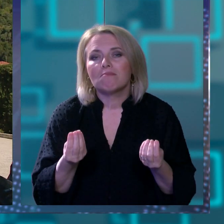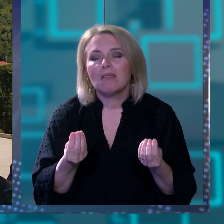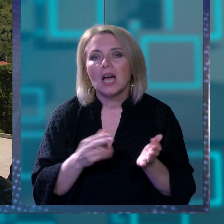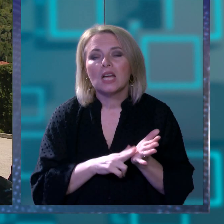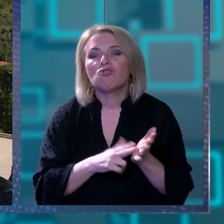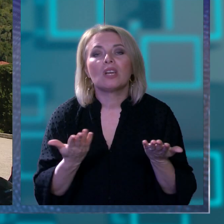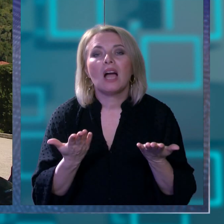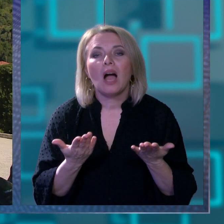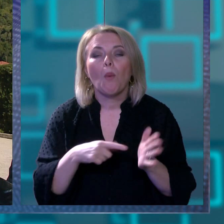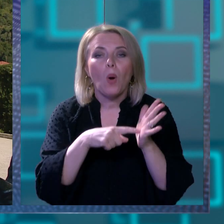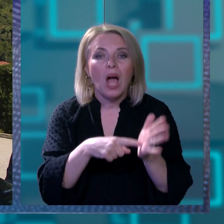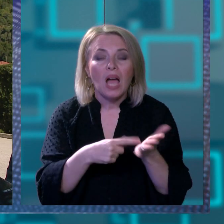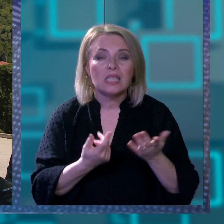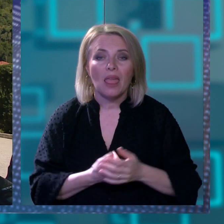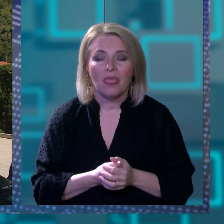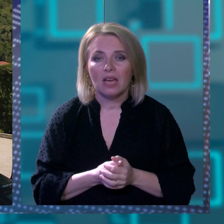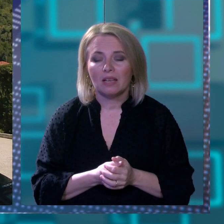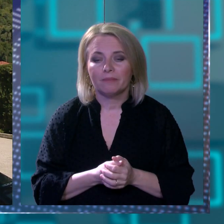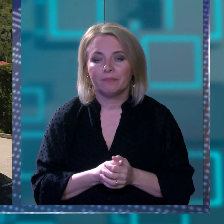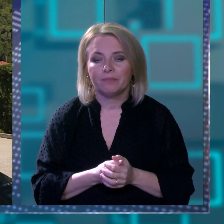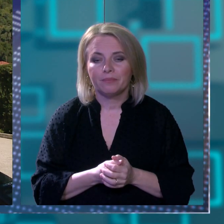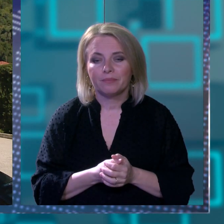kako iskazati